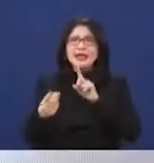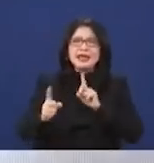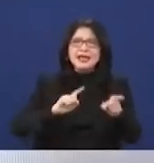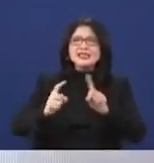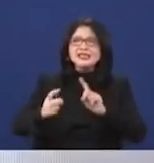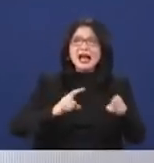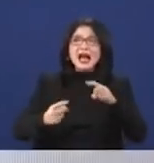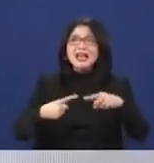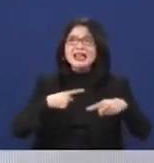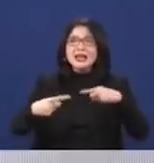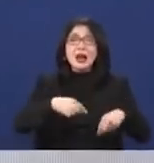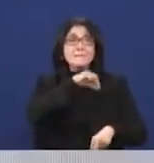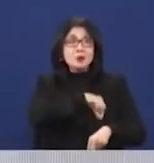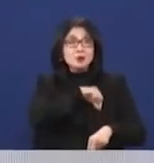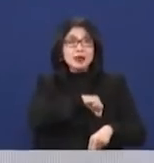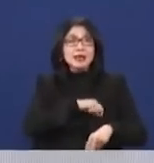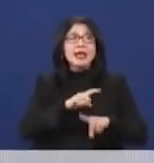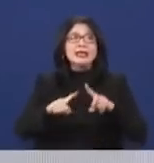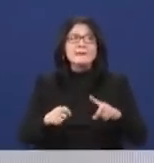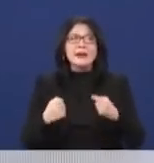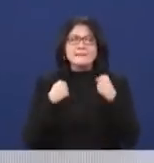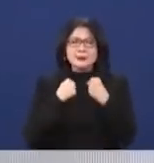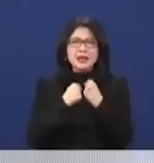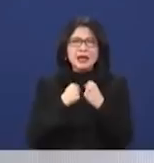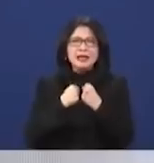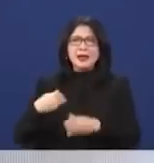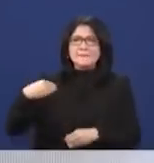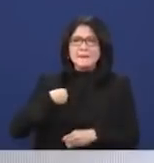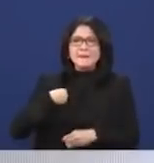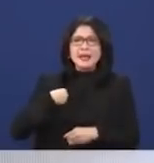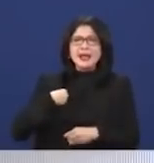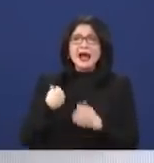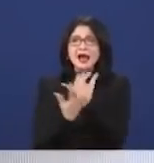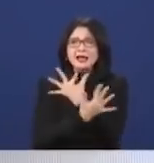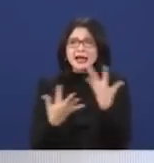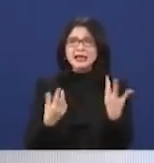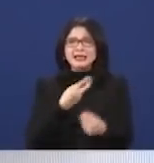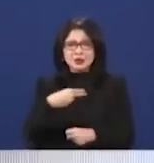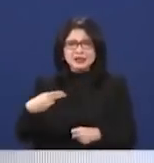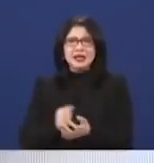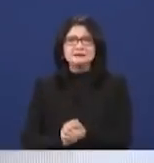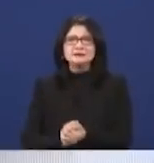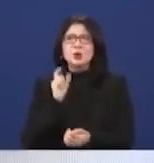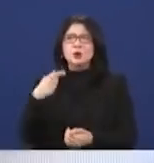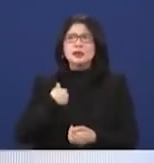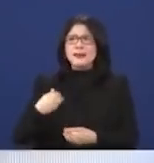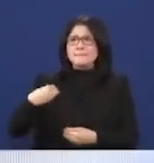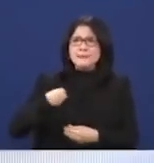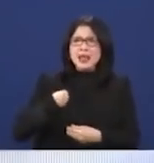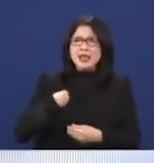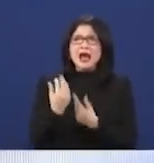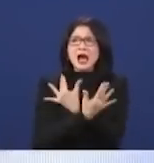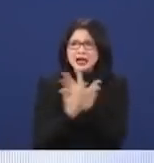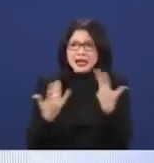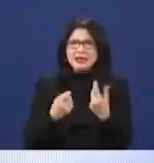menguntungkan, tapi juga kita akan mempertahankan dan membela rakyat kita yang utama. Bagi kita, membela rakyat